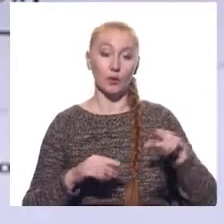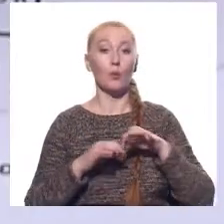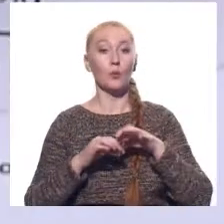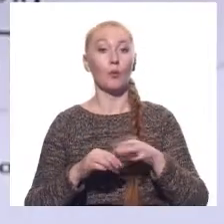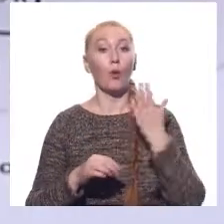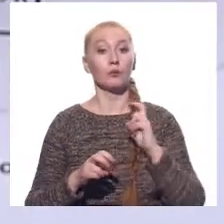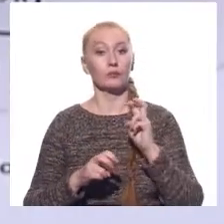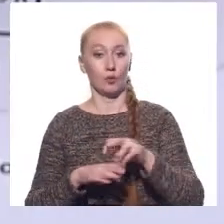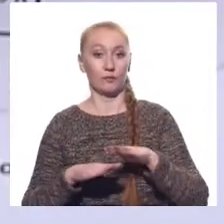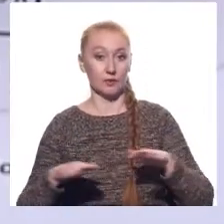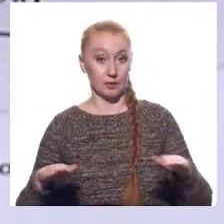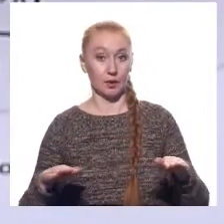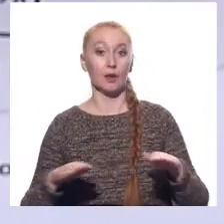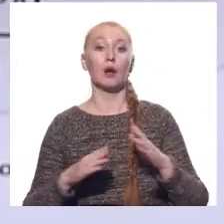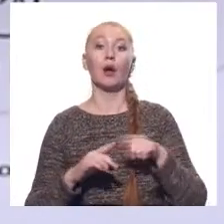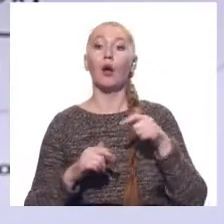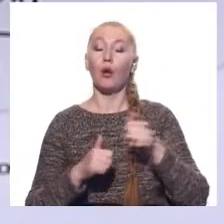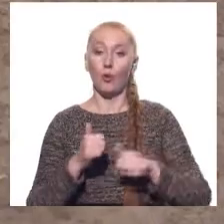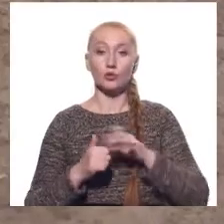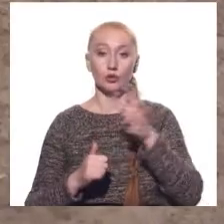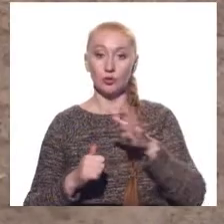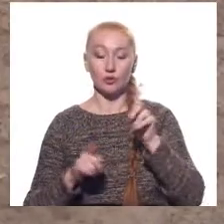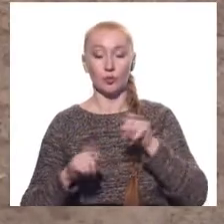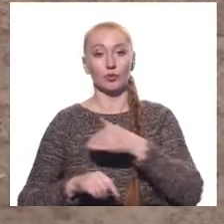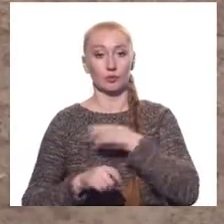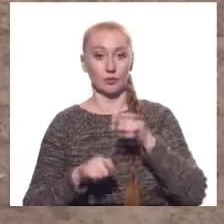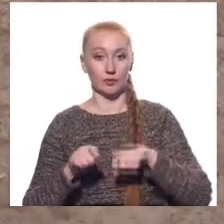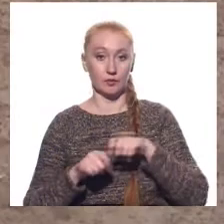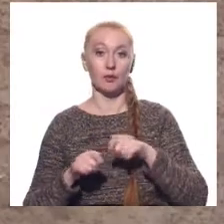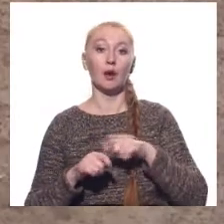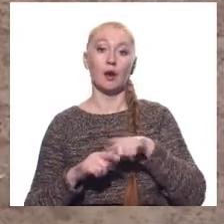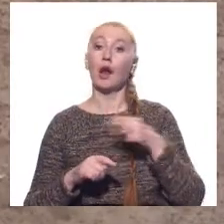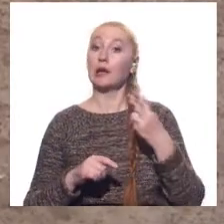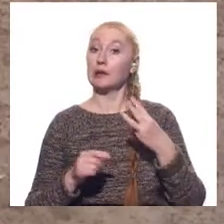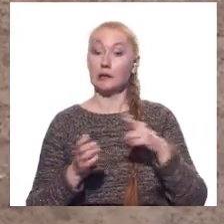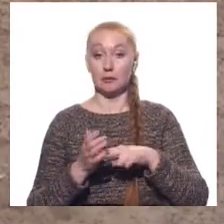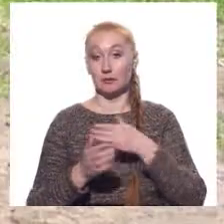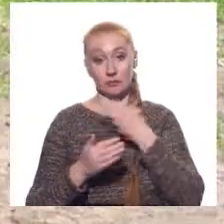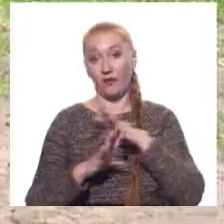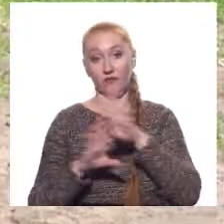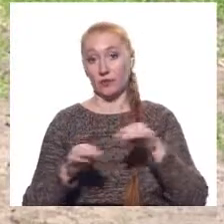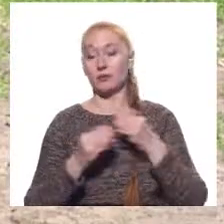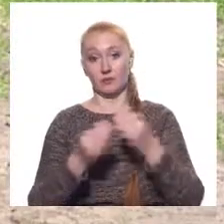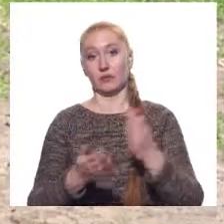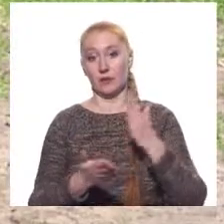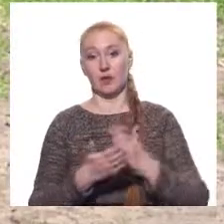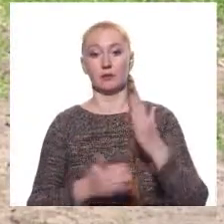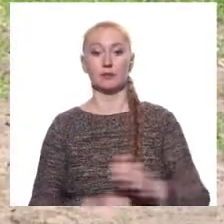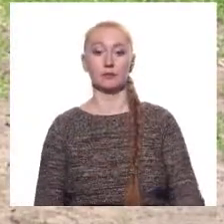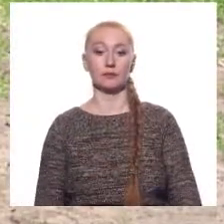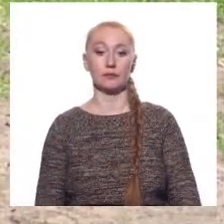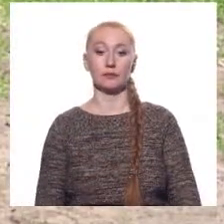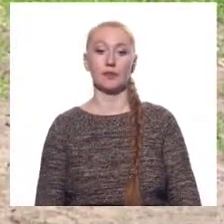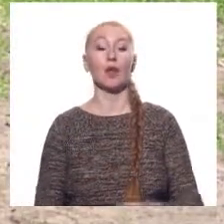проводять при вході до садочка, а також кожні 4 години. У дитячому садочку номер 38 підтвердили, заклад усім забезпечений.